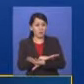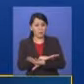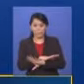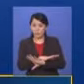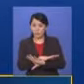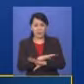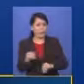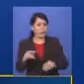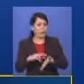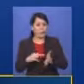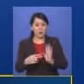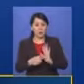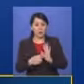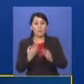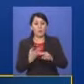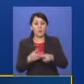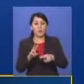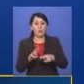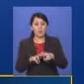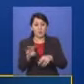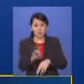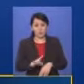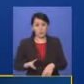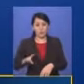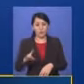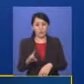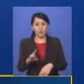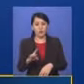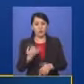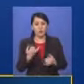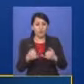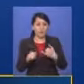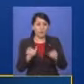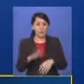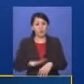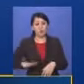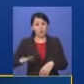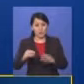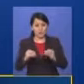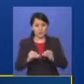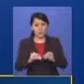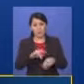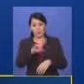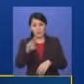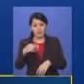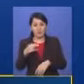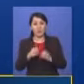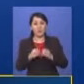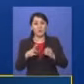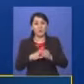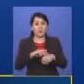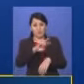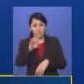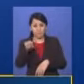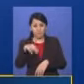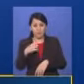пока не планируется, потому что регион находится у нас в желтой зоне с 10 декабря. 14 декабря был